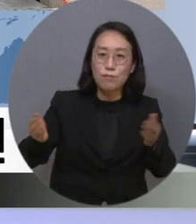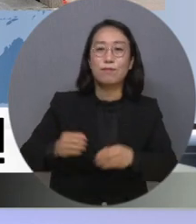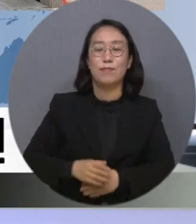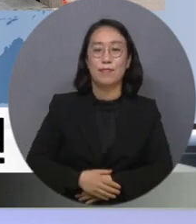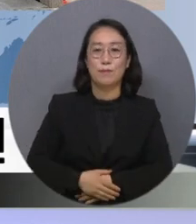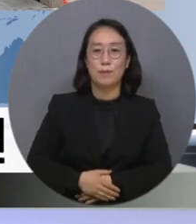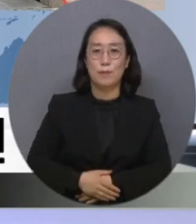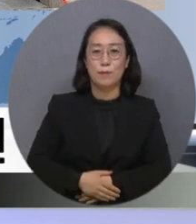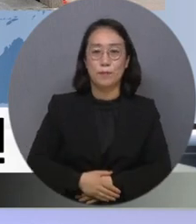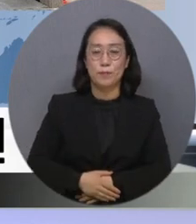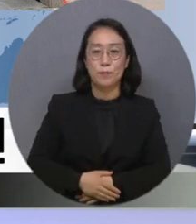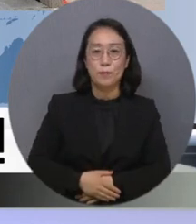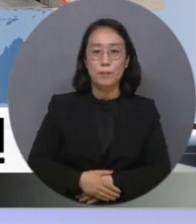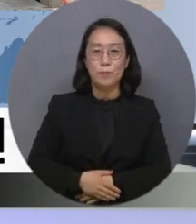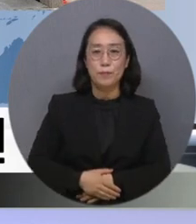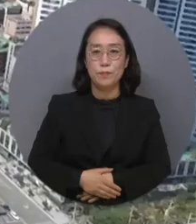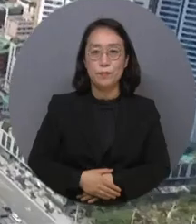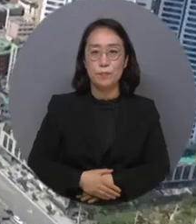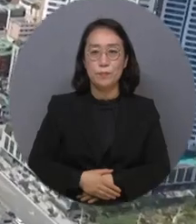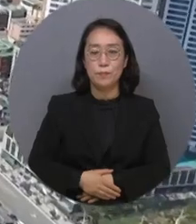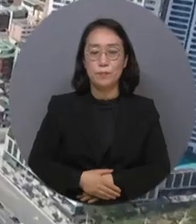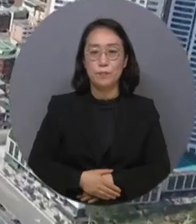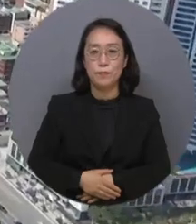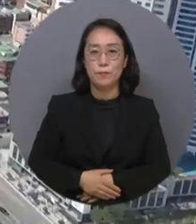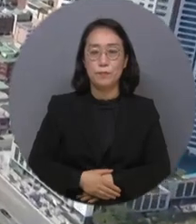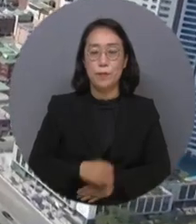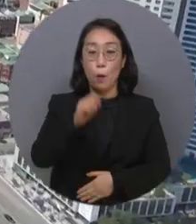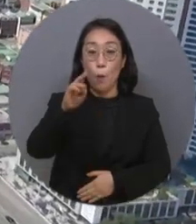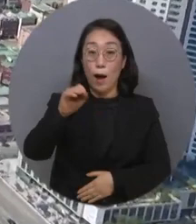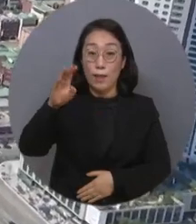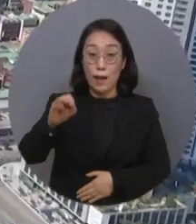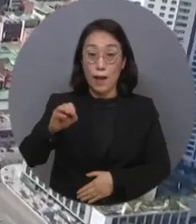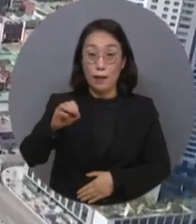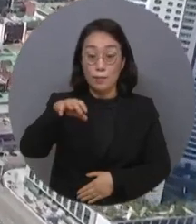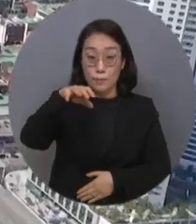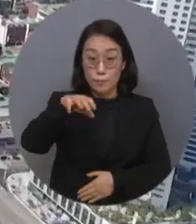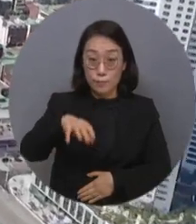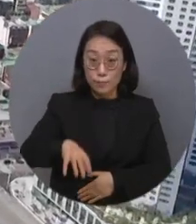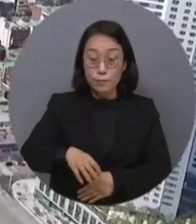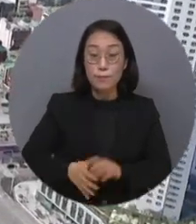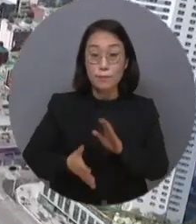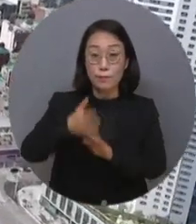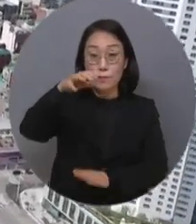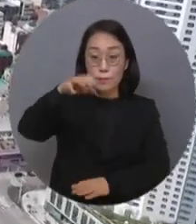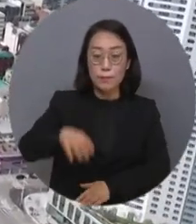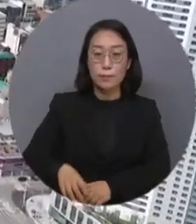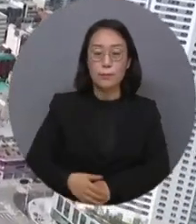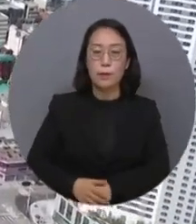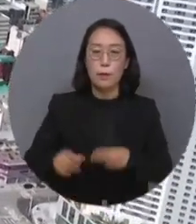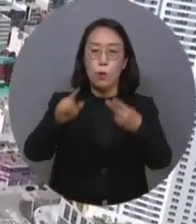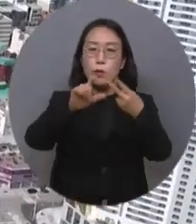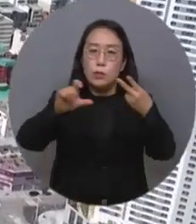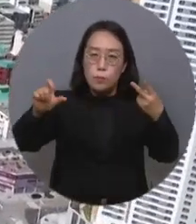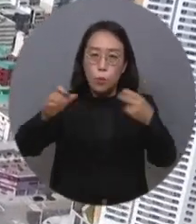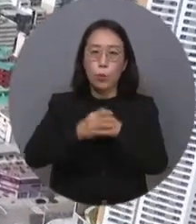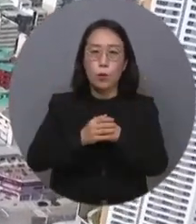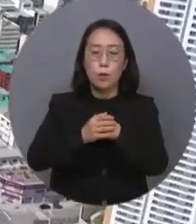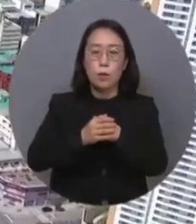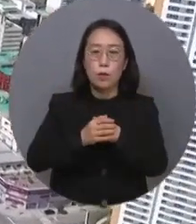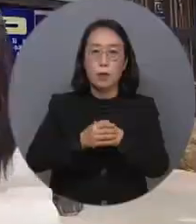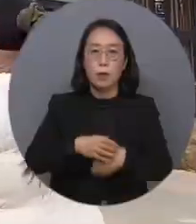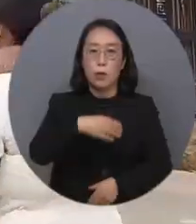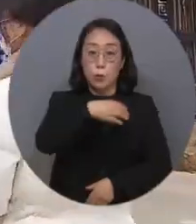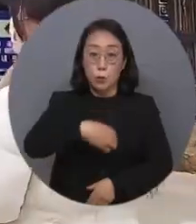황영재 기자가 보도합니다. 광양시 지역사회보장협의체는 지난 15일 중마동